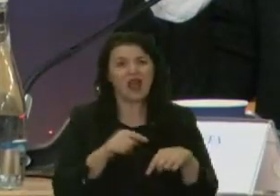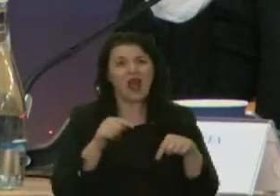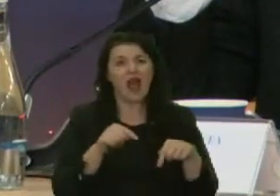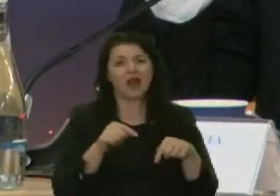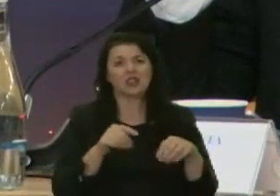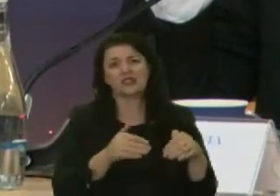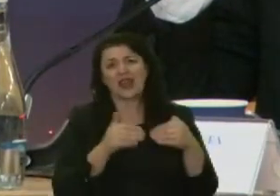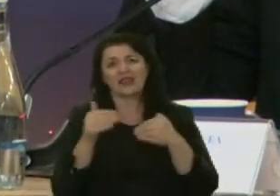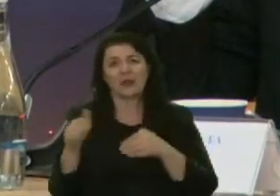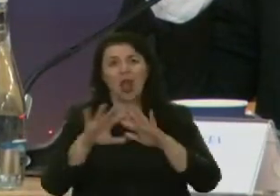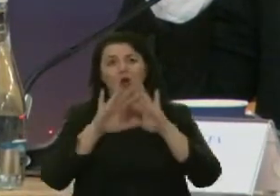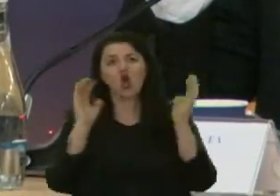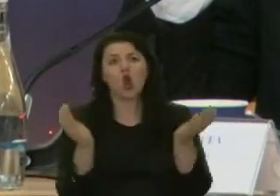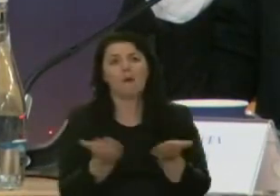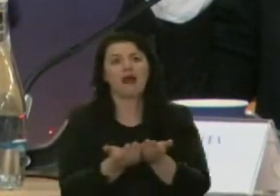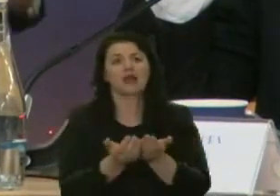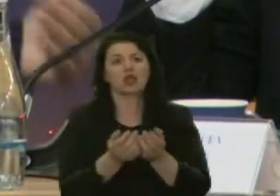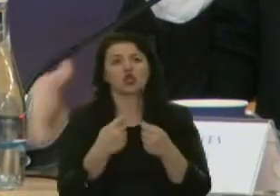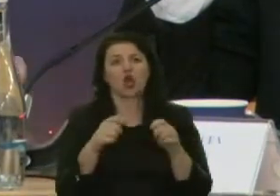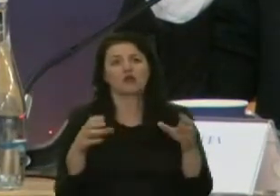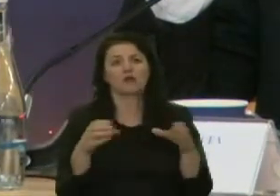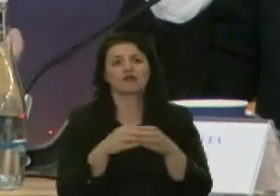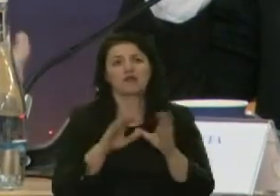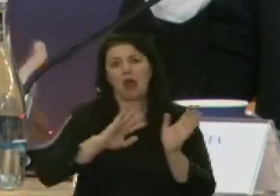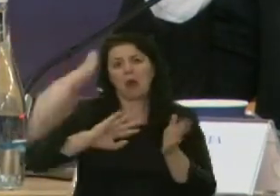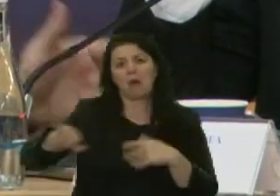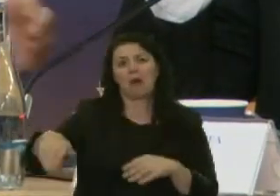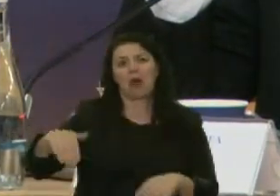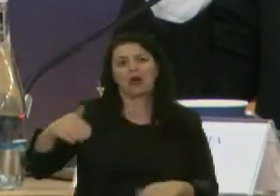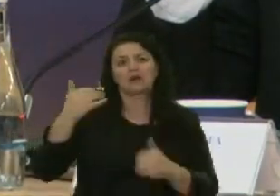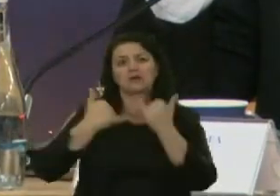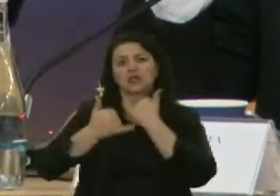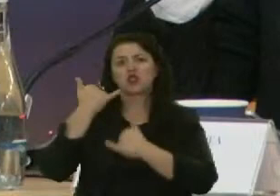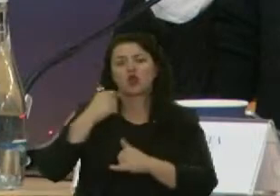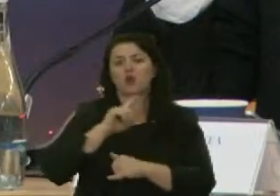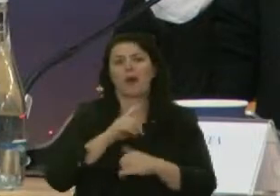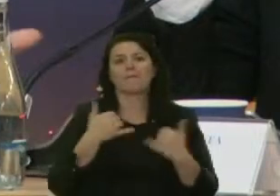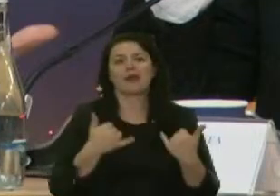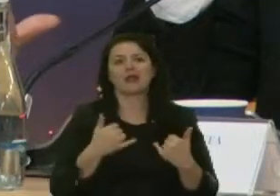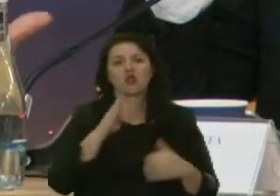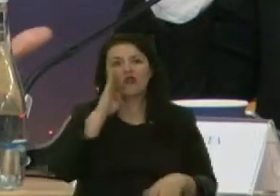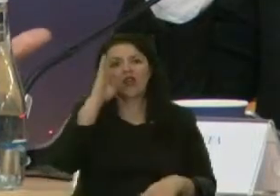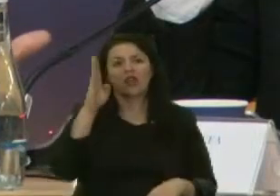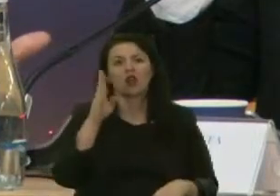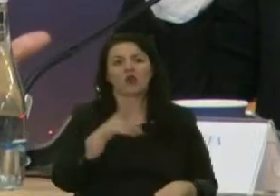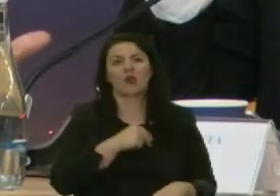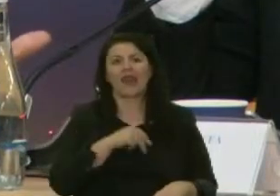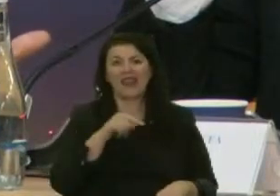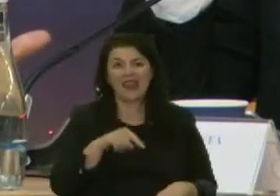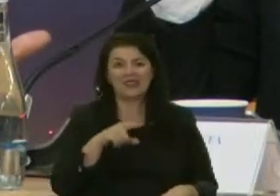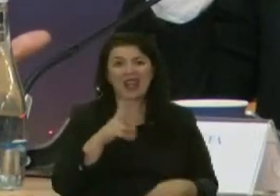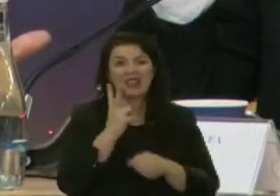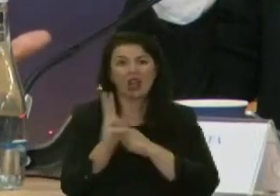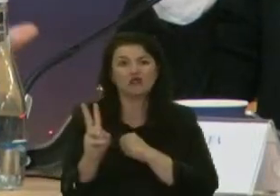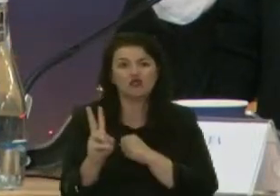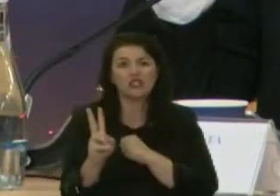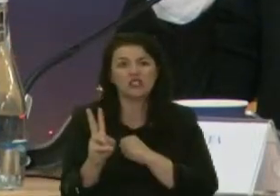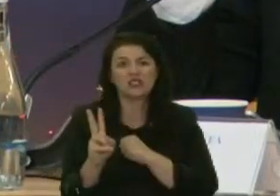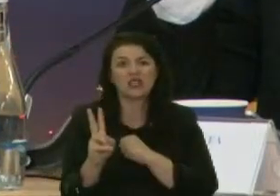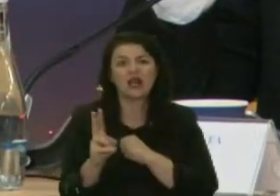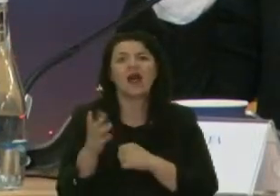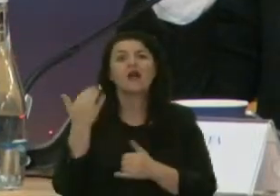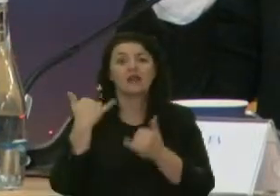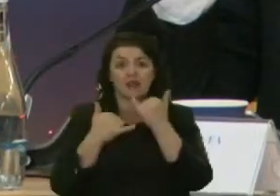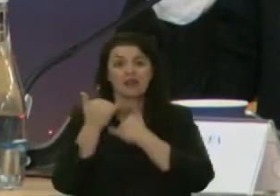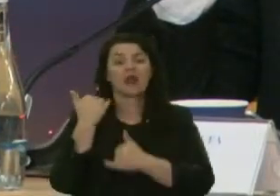această tendință globalizat de a aduna totul la un loc de a arunca la gunoi trecutul de a spune că numai prezentul și viitorul contează este profund greșit oameni buni Trecutul